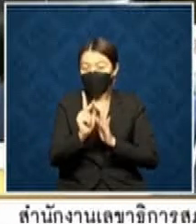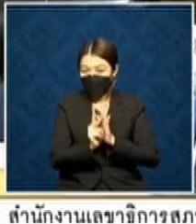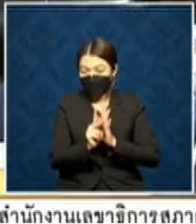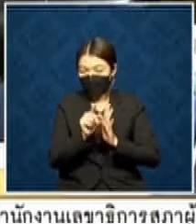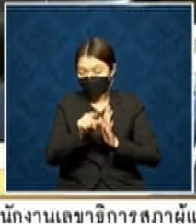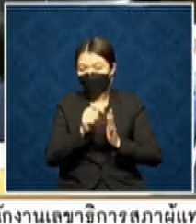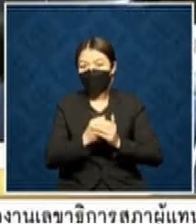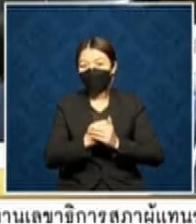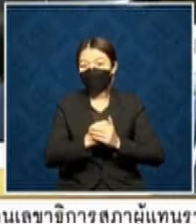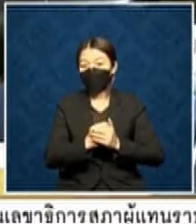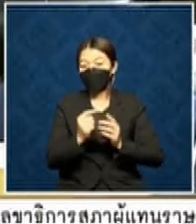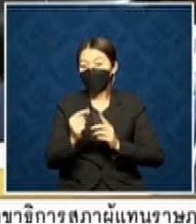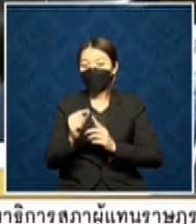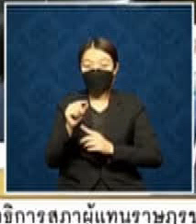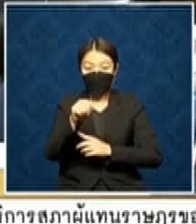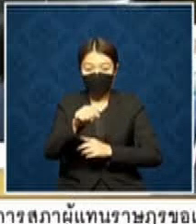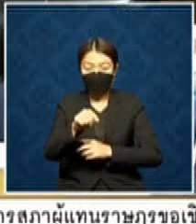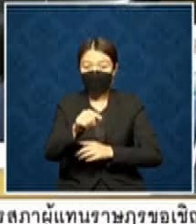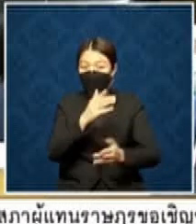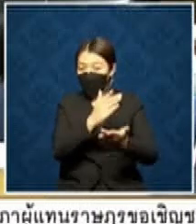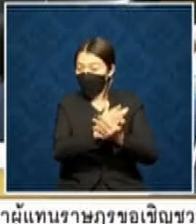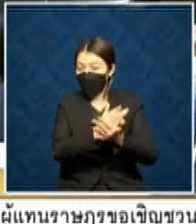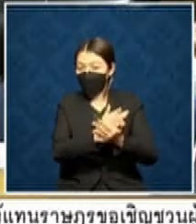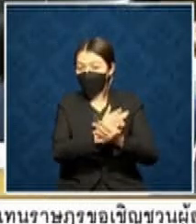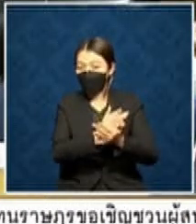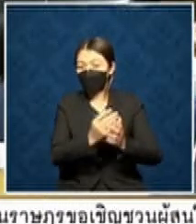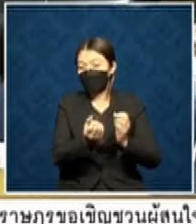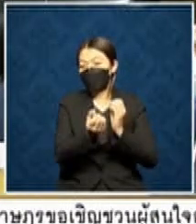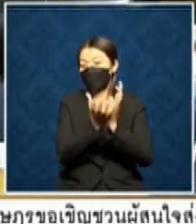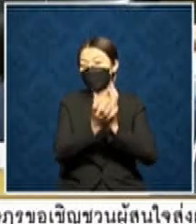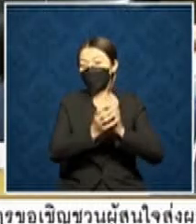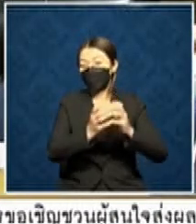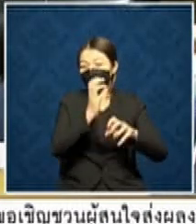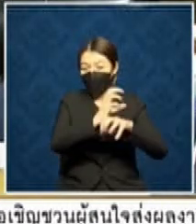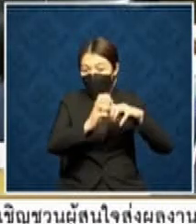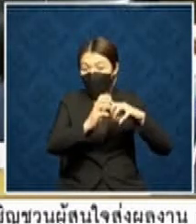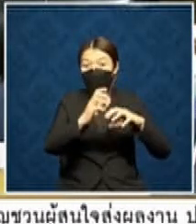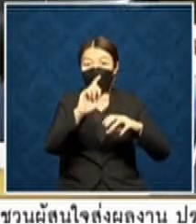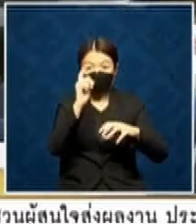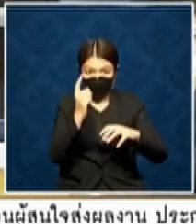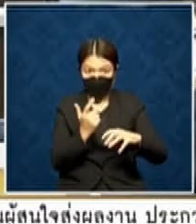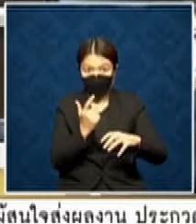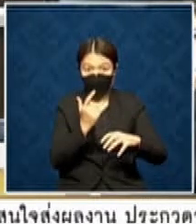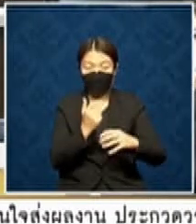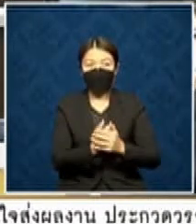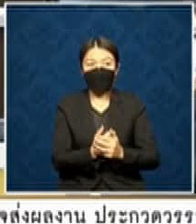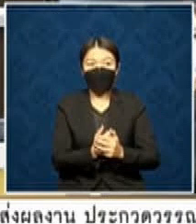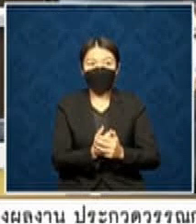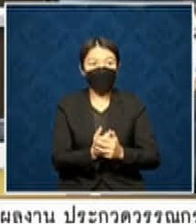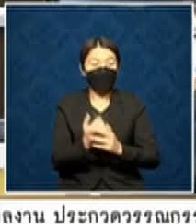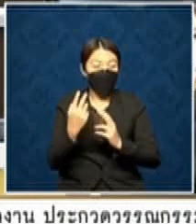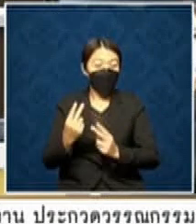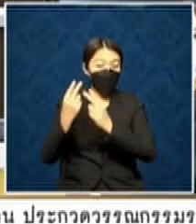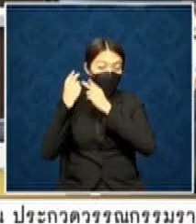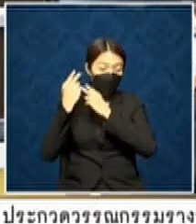เออ นะ ก็นี่คือวิธีการเอาตัวรอดไง เหมือนช่องบกนี่คือยุทธวิธีช่องบก คือ เอ